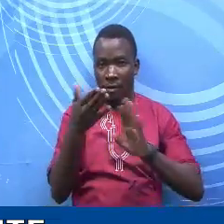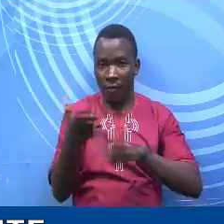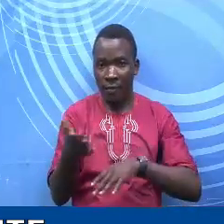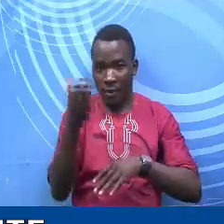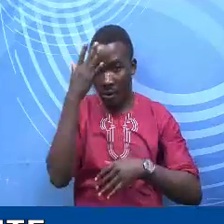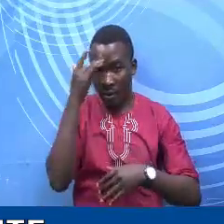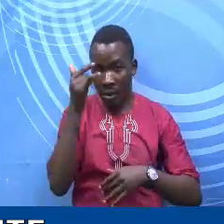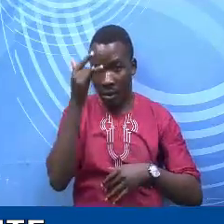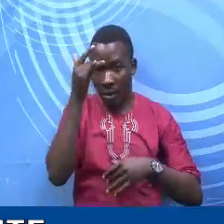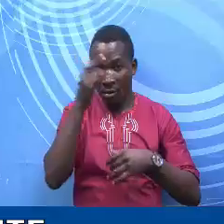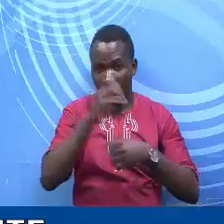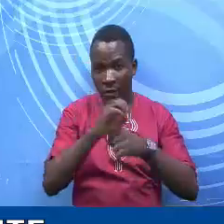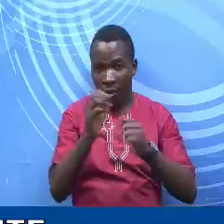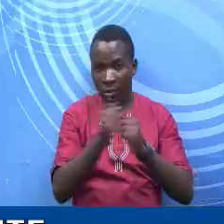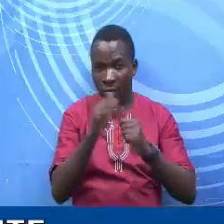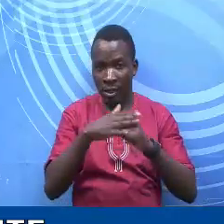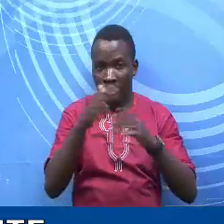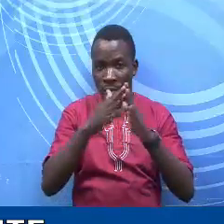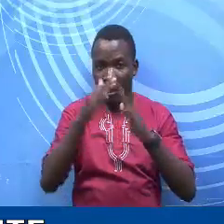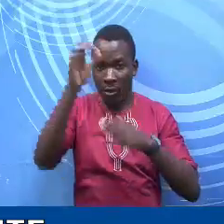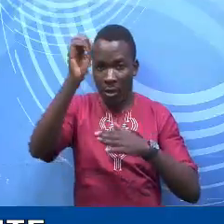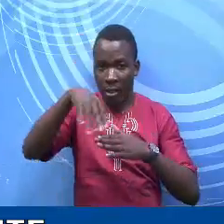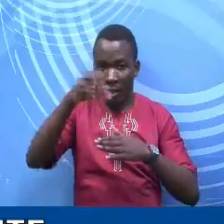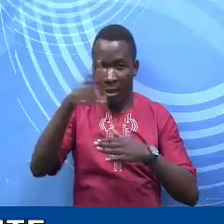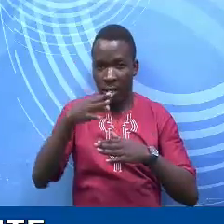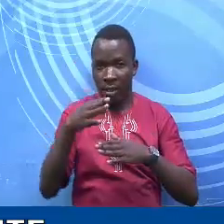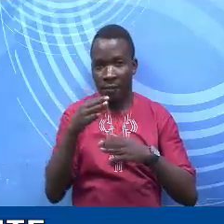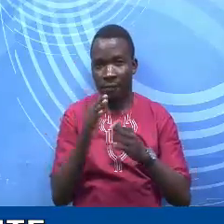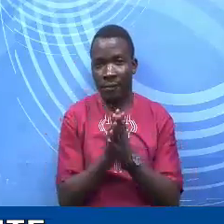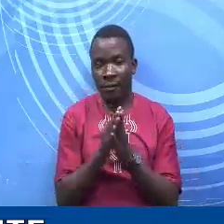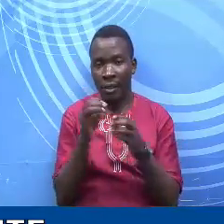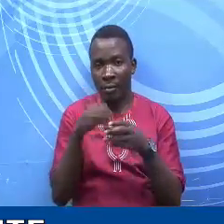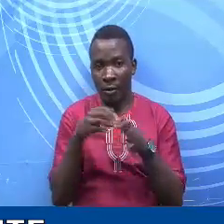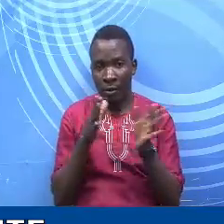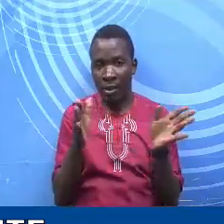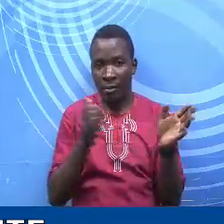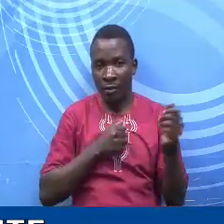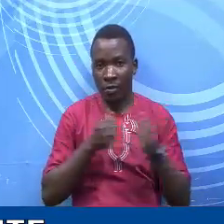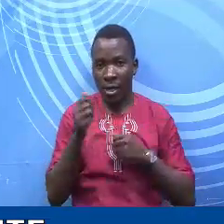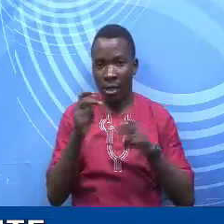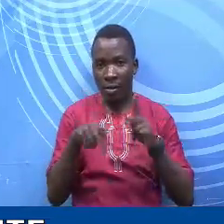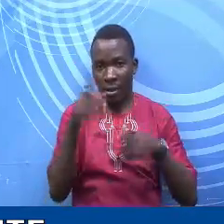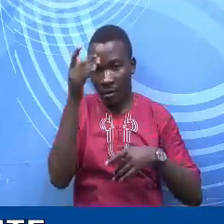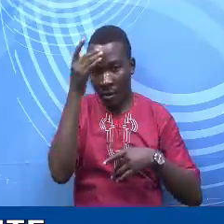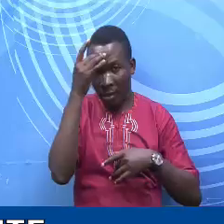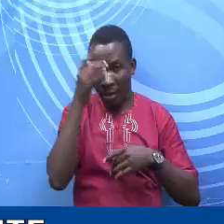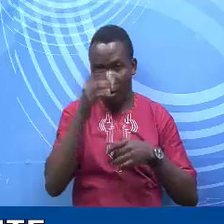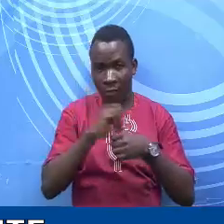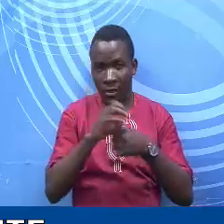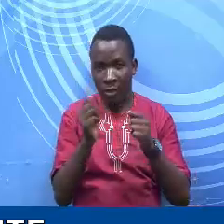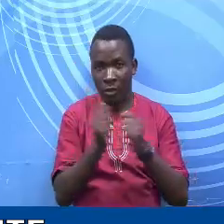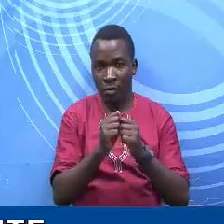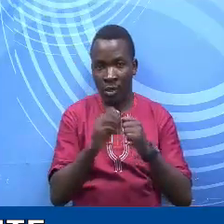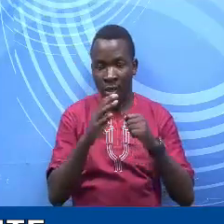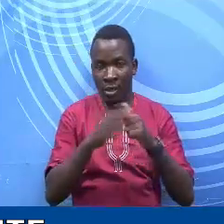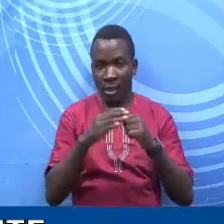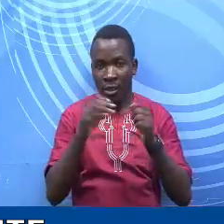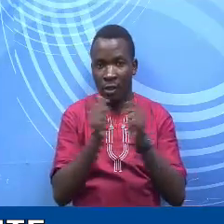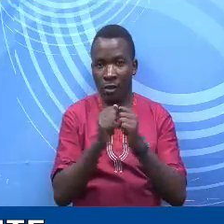Kigali. Imana mwakire mu bayo. Muri rusange mu Rwanda abantu bamaze kwandura icyorezo cya COVID-19 baragera ku